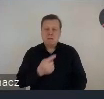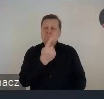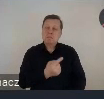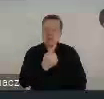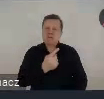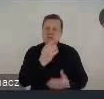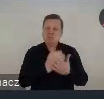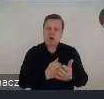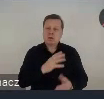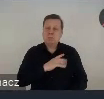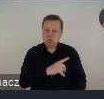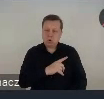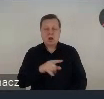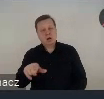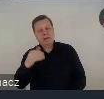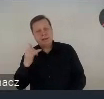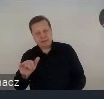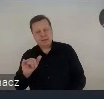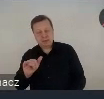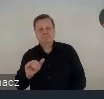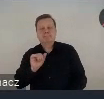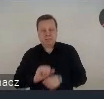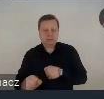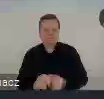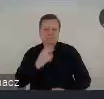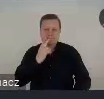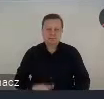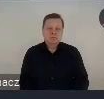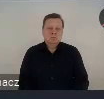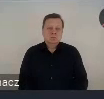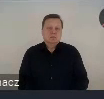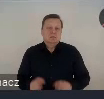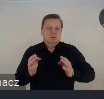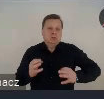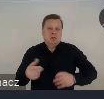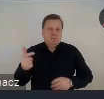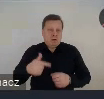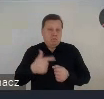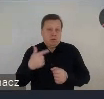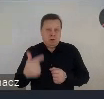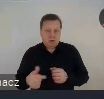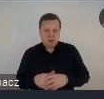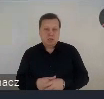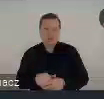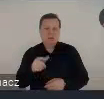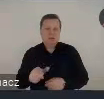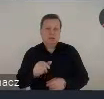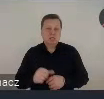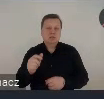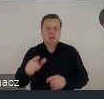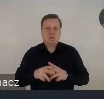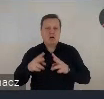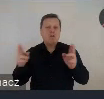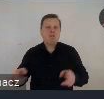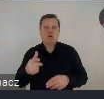programu. Mianowicie tym razem obecna edycja będzie edycją dwuletnią, to